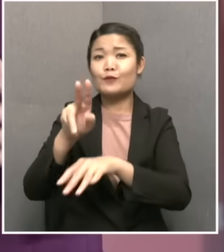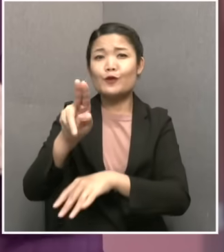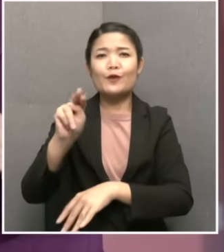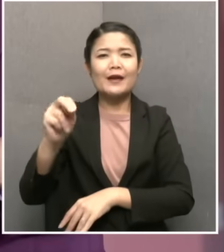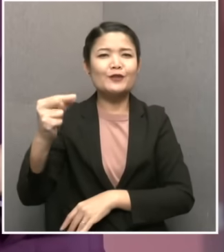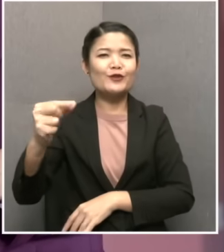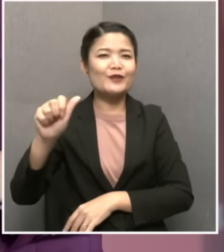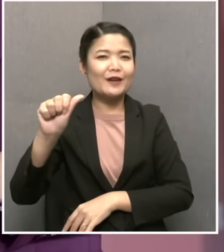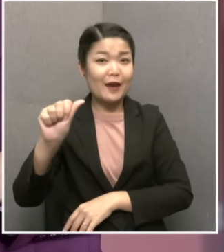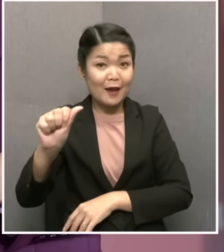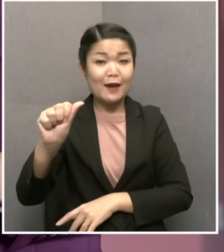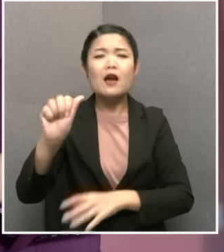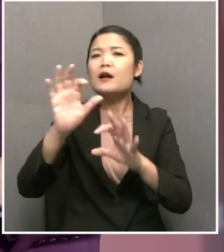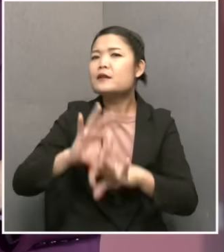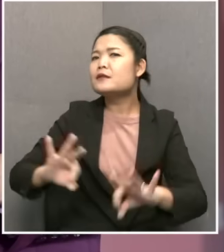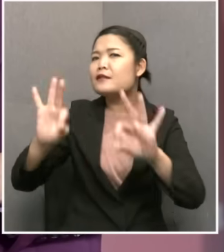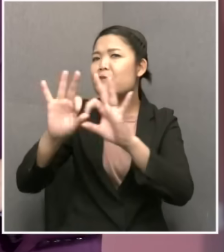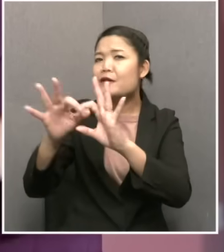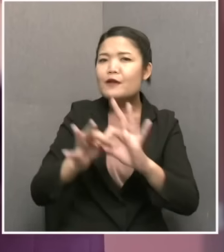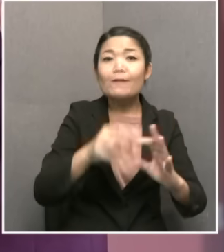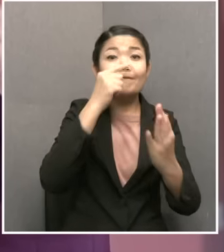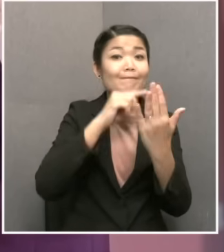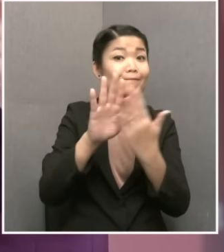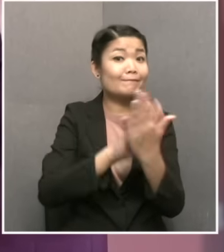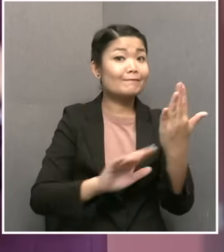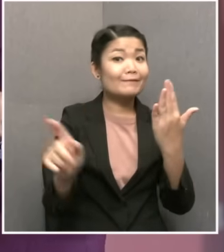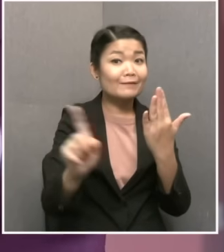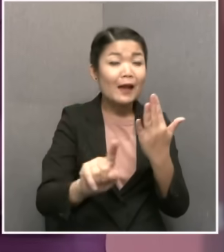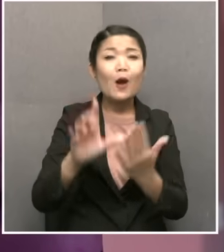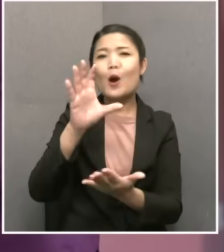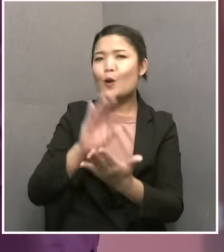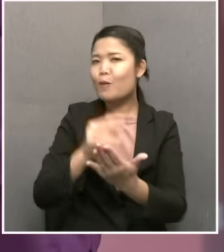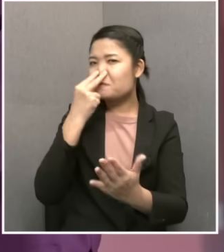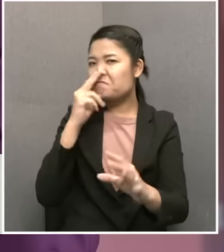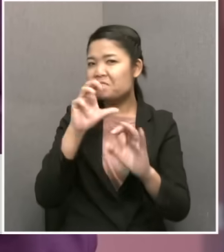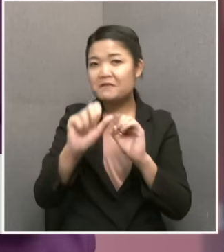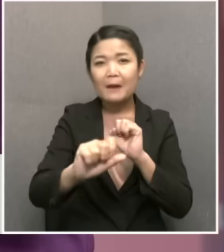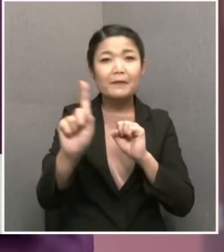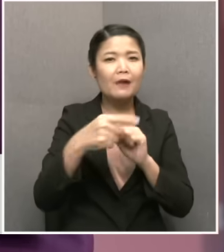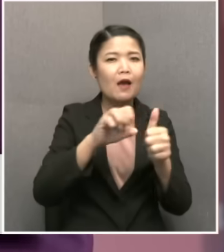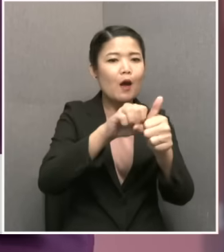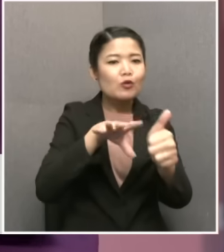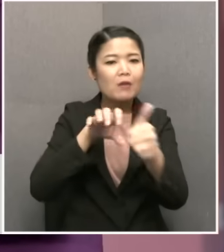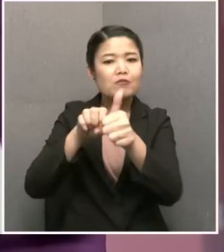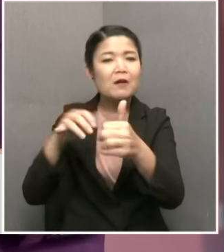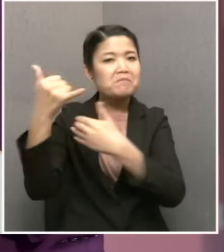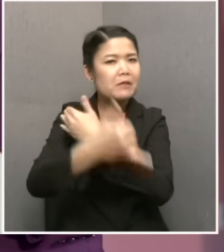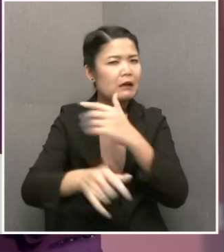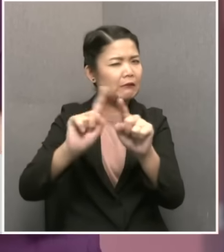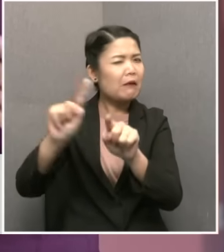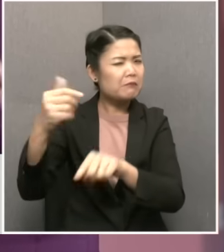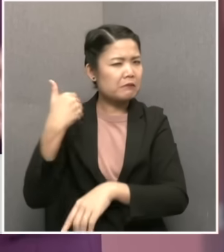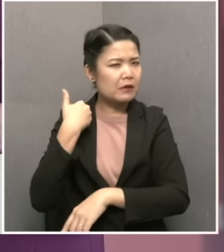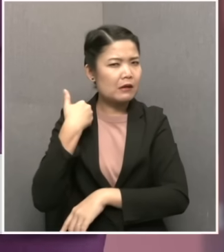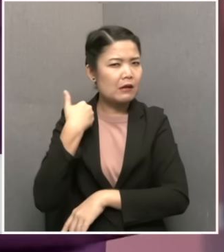มครั้งนี้จะมีความสำคัญมากแค่ไหนอย่างไรและจากข้อมูลปรากฏว่ามีผู้นำชาติมหาอำนาจบางชาติเหมือนกันที่